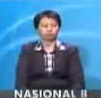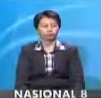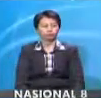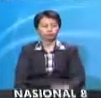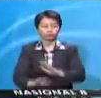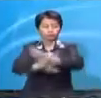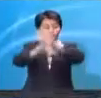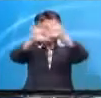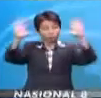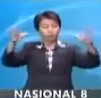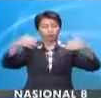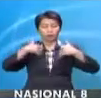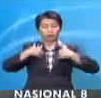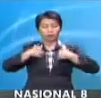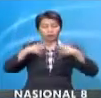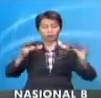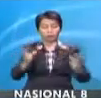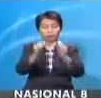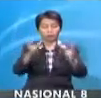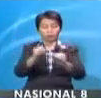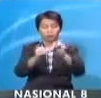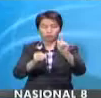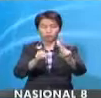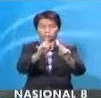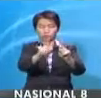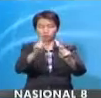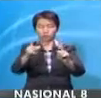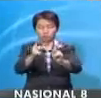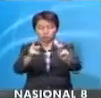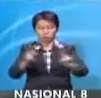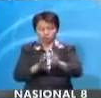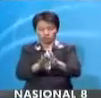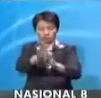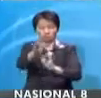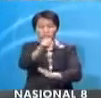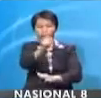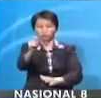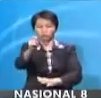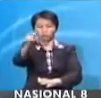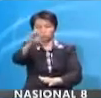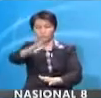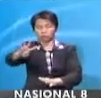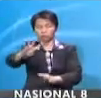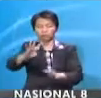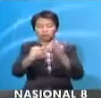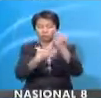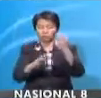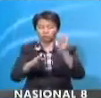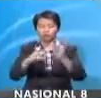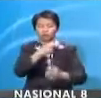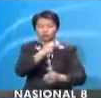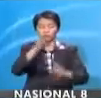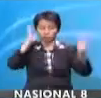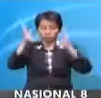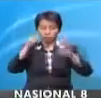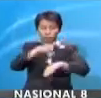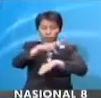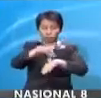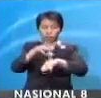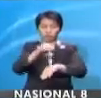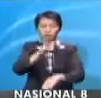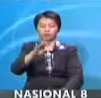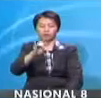Siang tadi berlangsung sidang kemuncak ke-111 kawasan pertumbuhan Timur ASEAN, Brunei, Indonesia, Malaysia, Filipina, BIM,